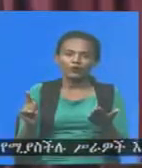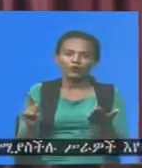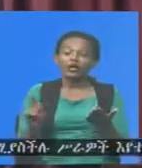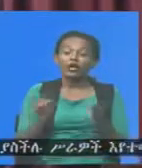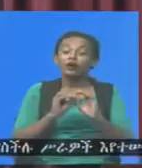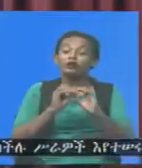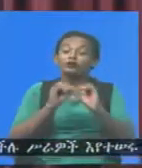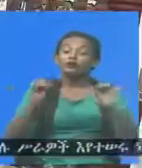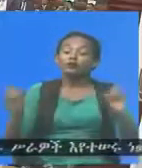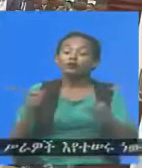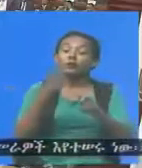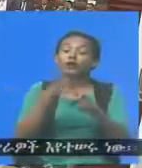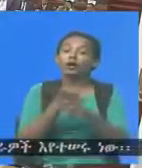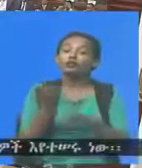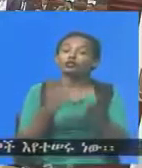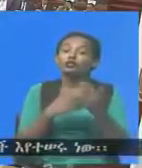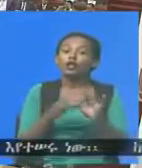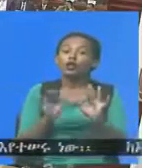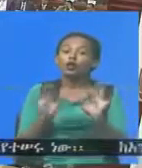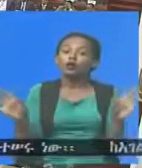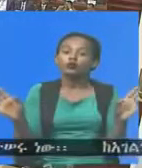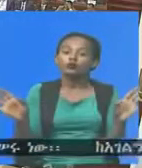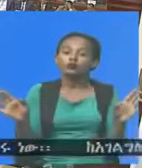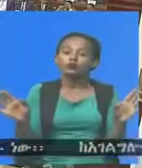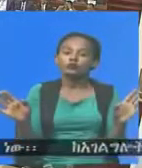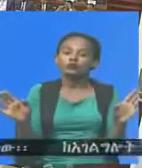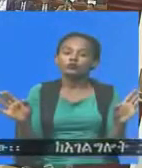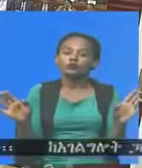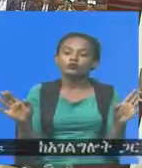ምንም የሚከብድ ችግር የለውም።